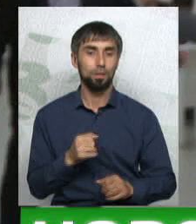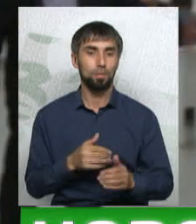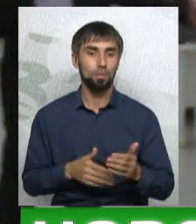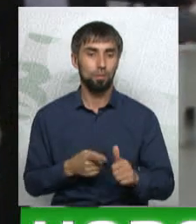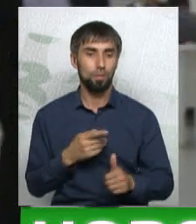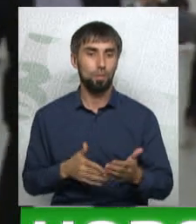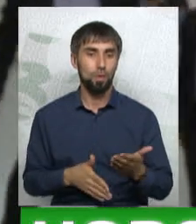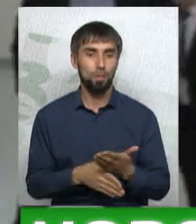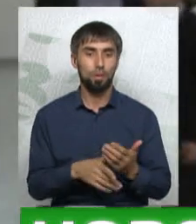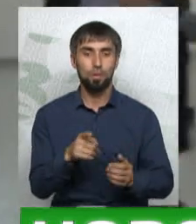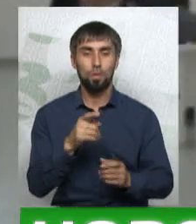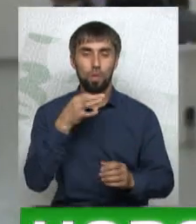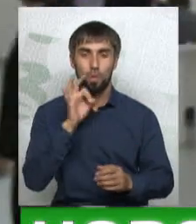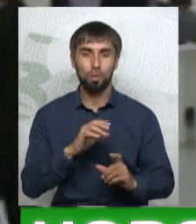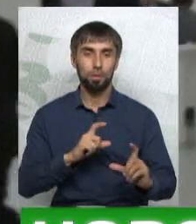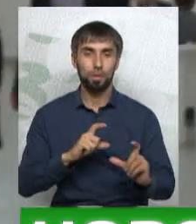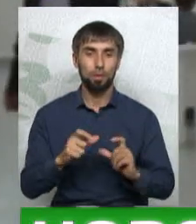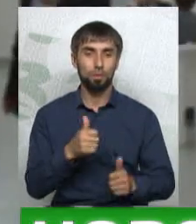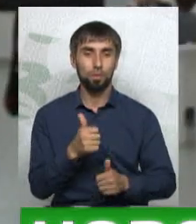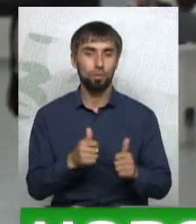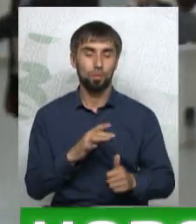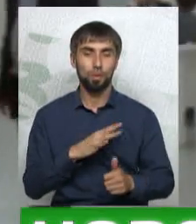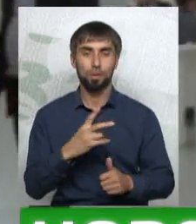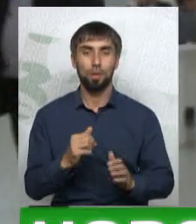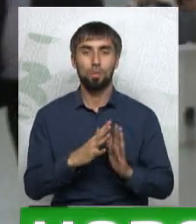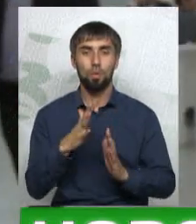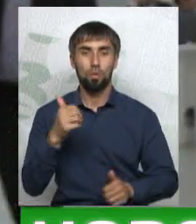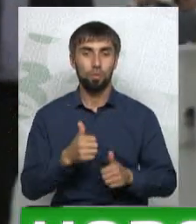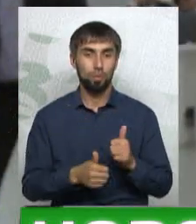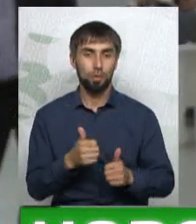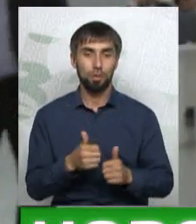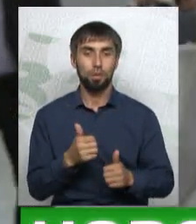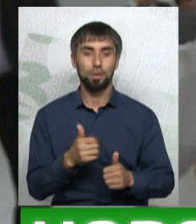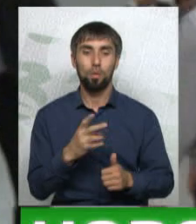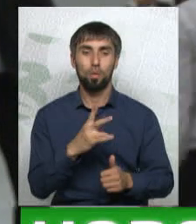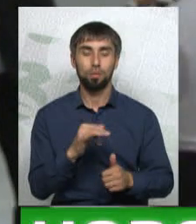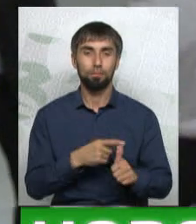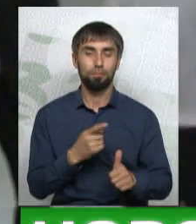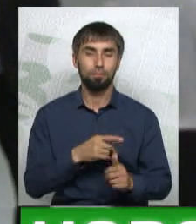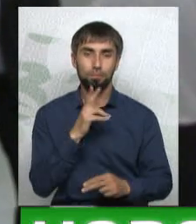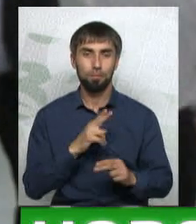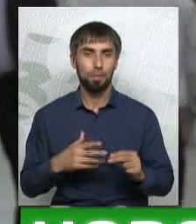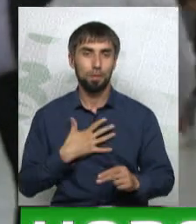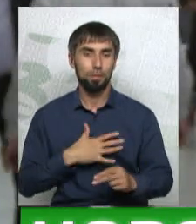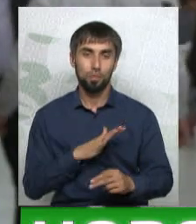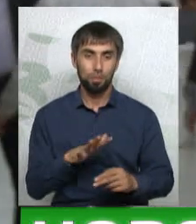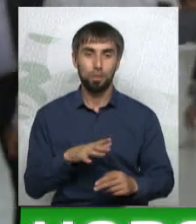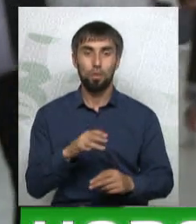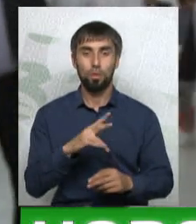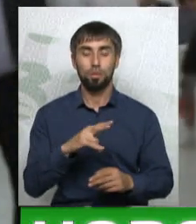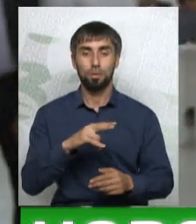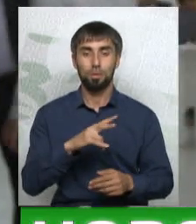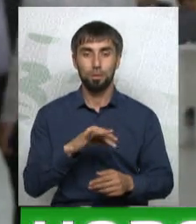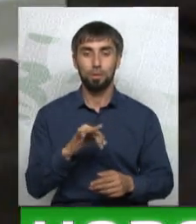опыт именно в шахматных соревнованиях, чтобы на больших турнирах они не терялись бы, они могли бы представлять нашу республику